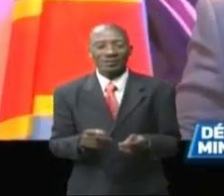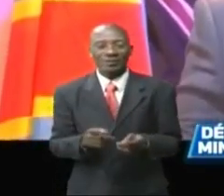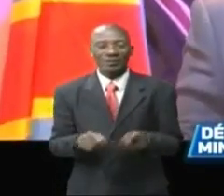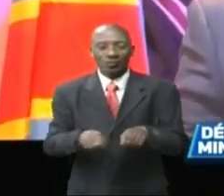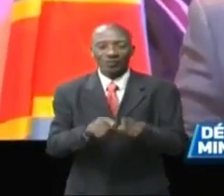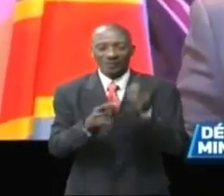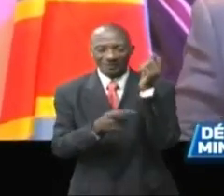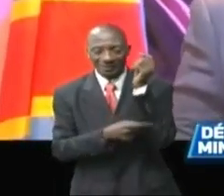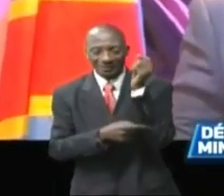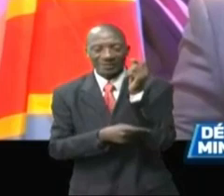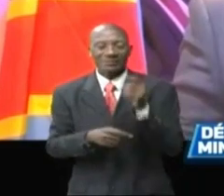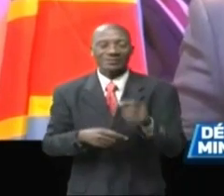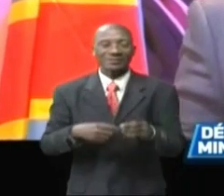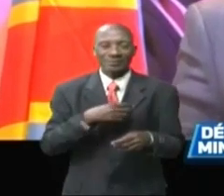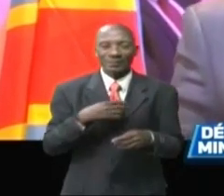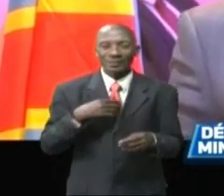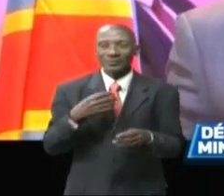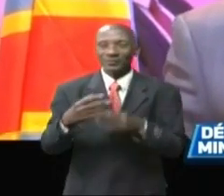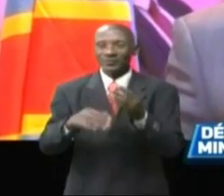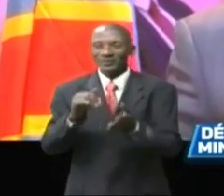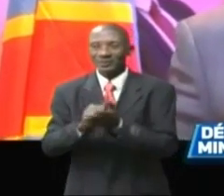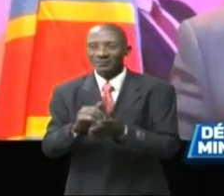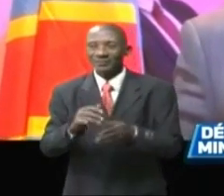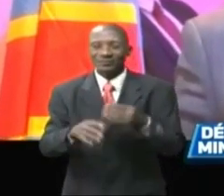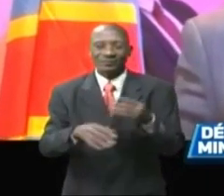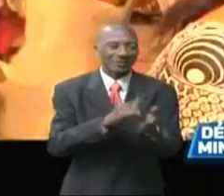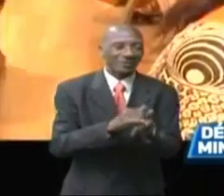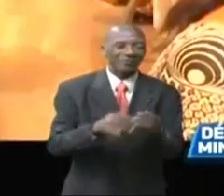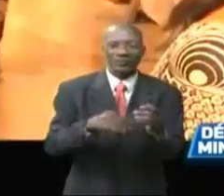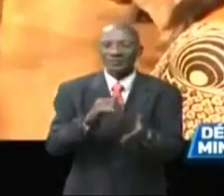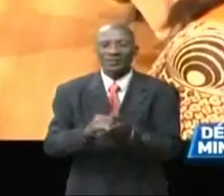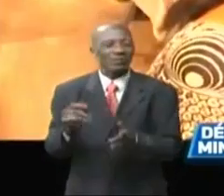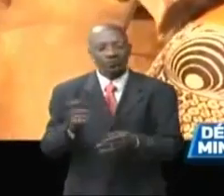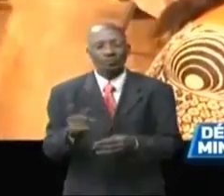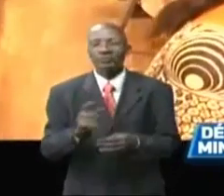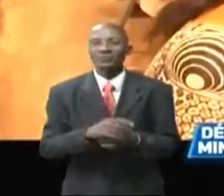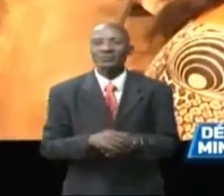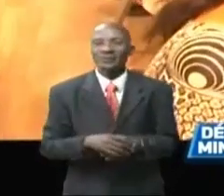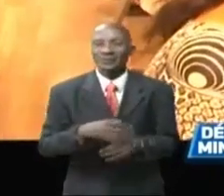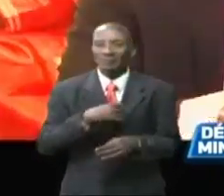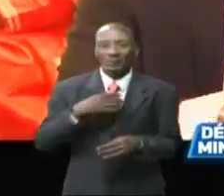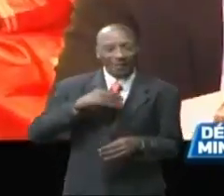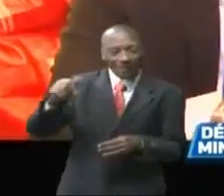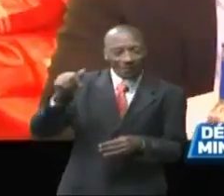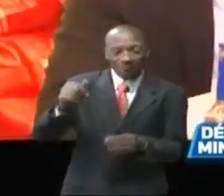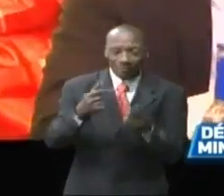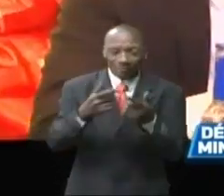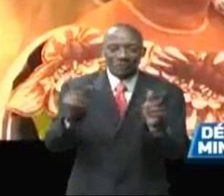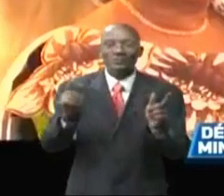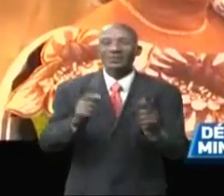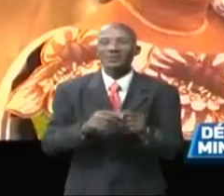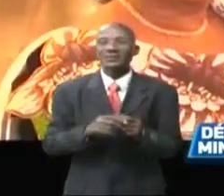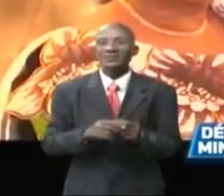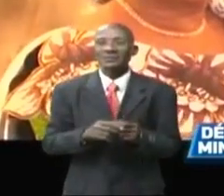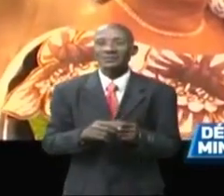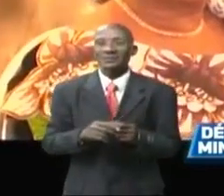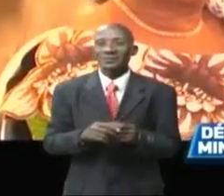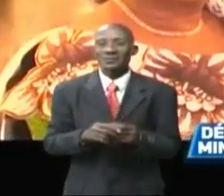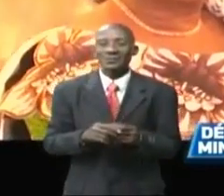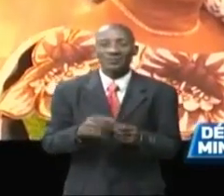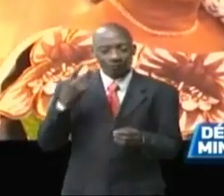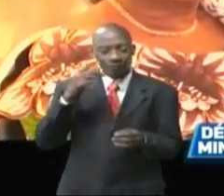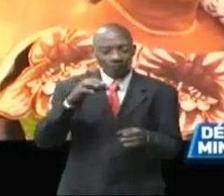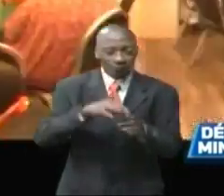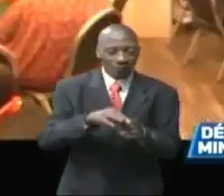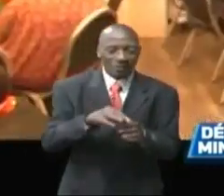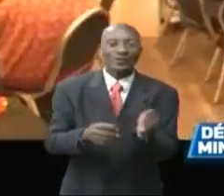Jean-Claude Kafwa Kimimba a rassuré l'assistance quant au bon déroulement de ses assises. Initialement prévu à Kolwezi, province